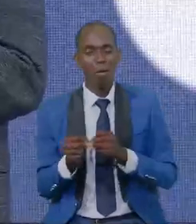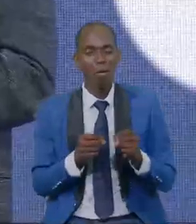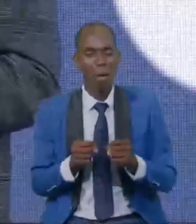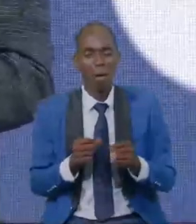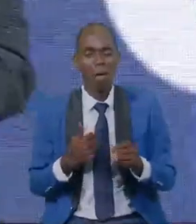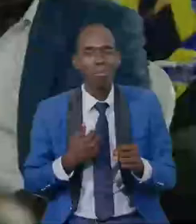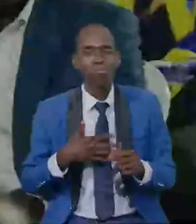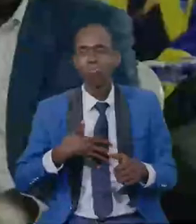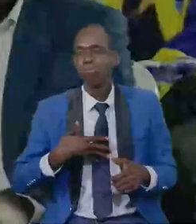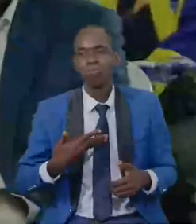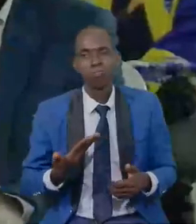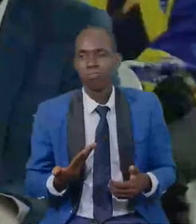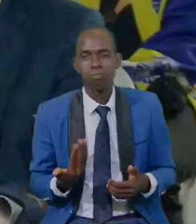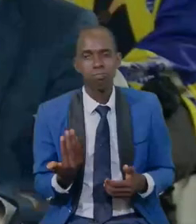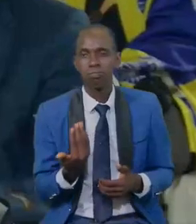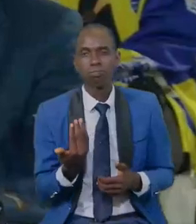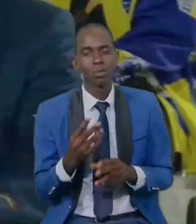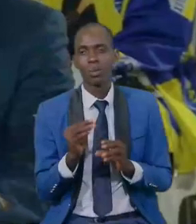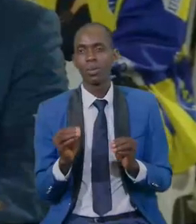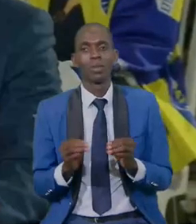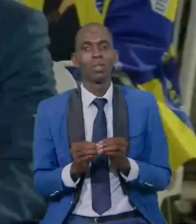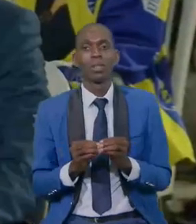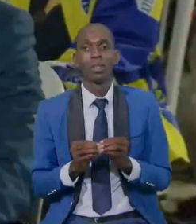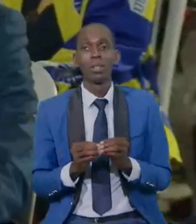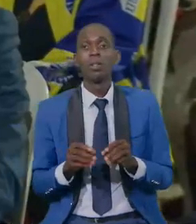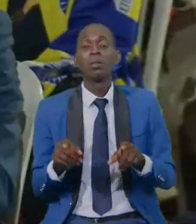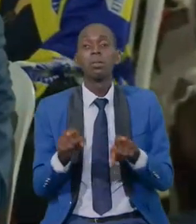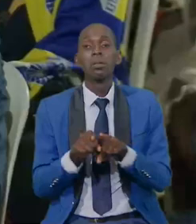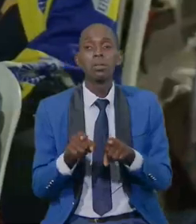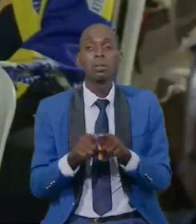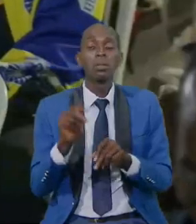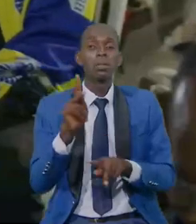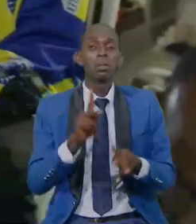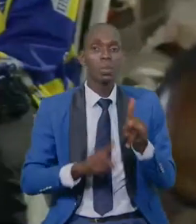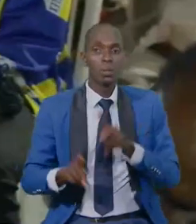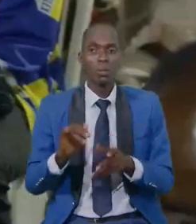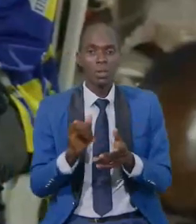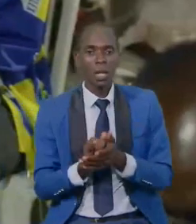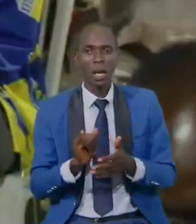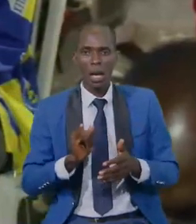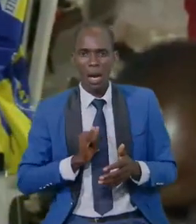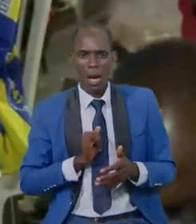Oh, les querelles, vraiment, je ne peux plus m'y engager.